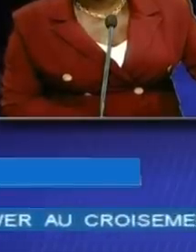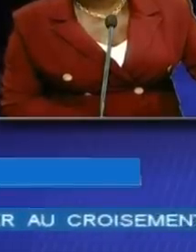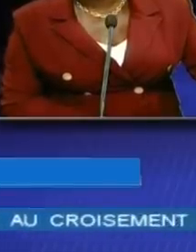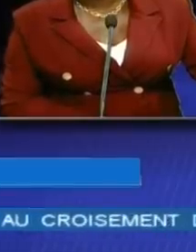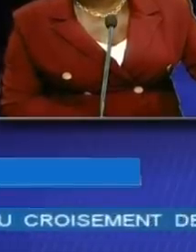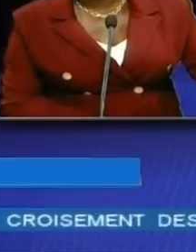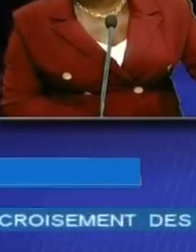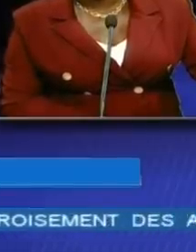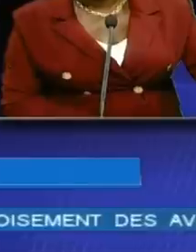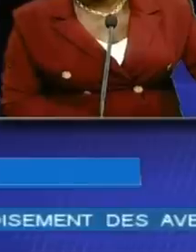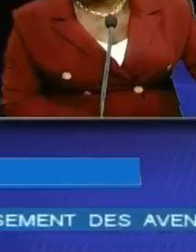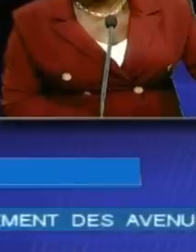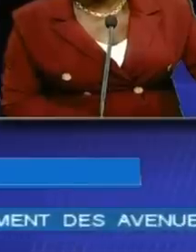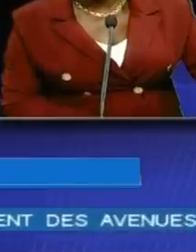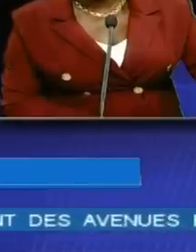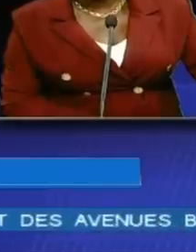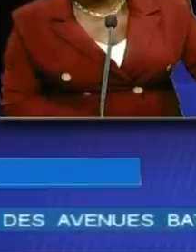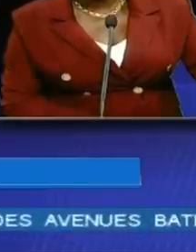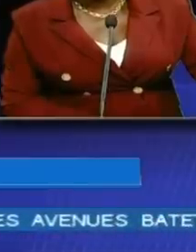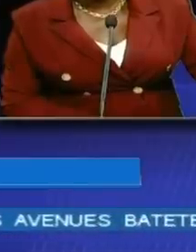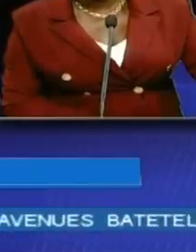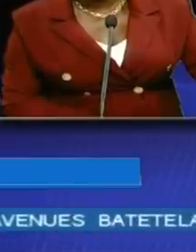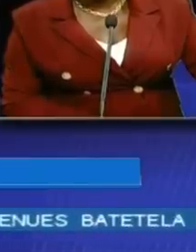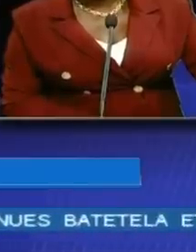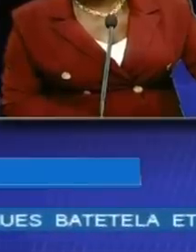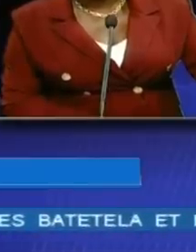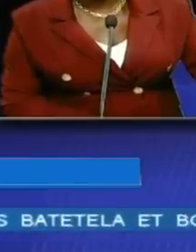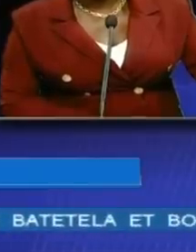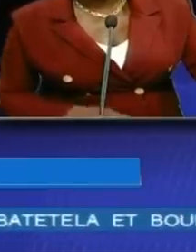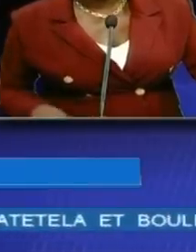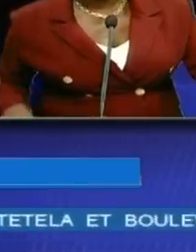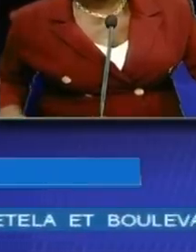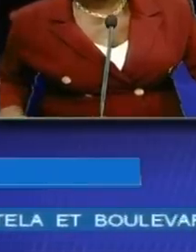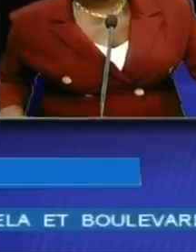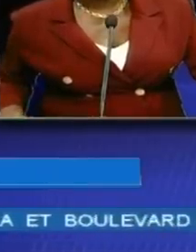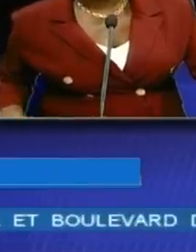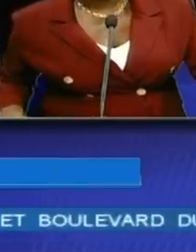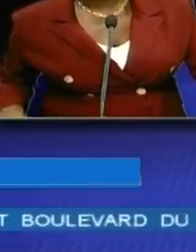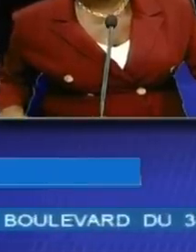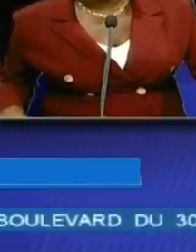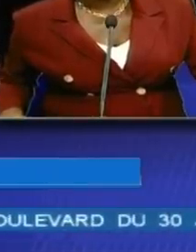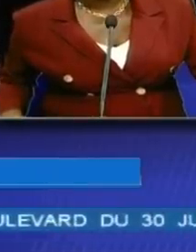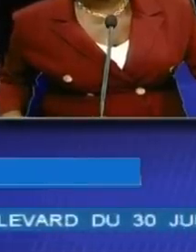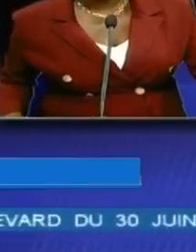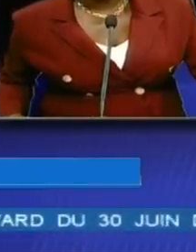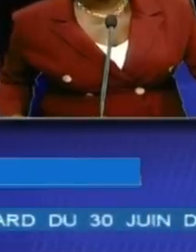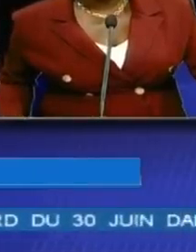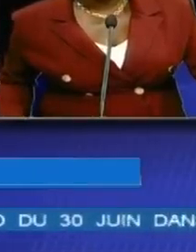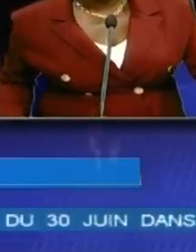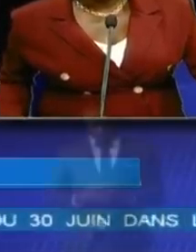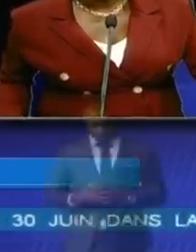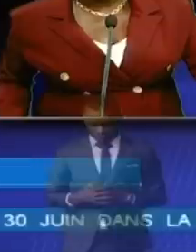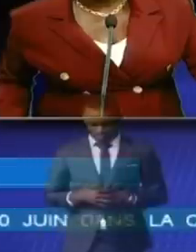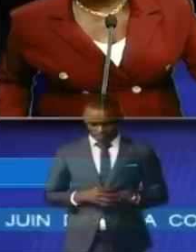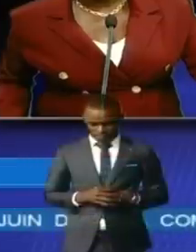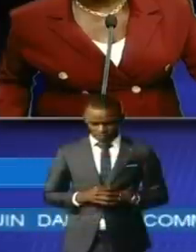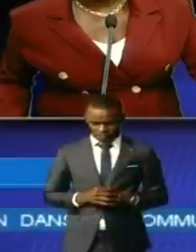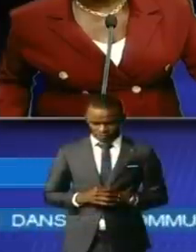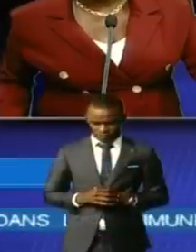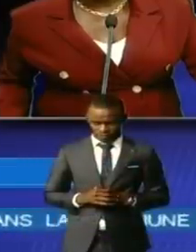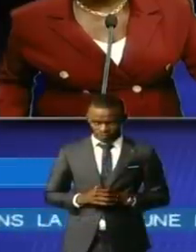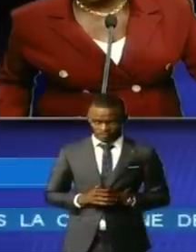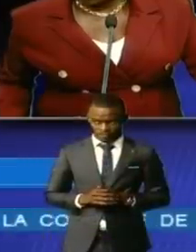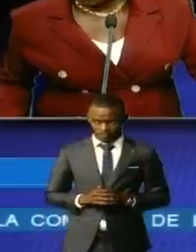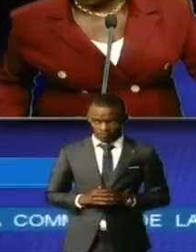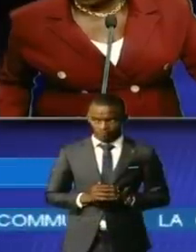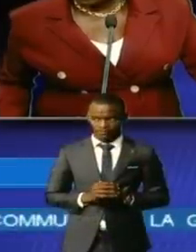les relations économiques et d'affaires entre les deux pays. Une forte délégation séjourne depuis ce matin dans la capitale. Elle a été accueillie par le